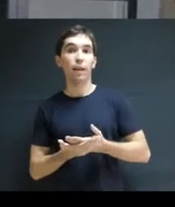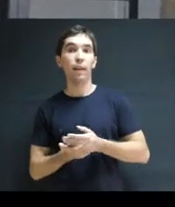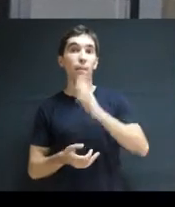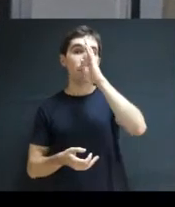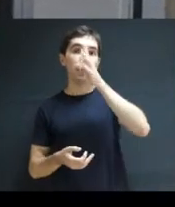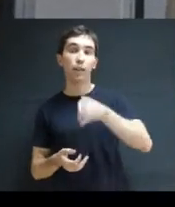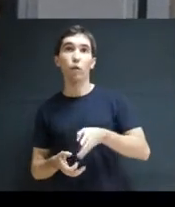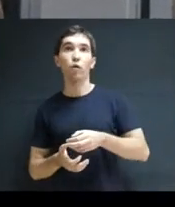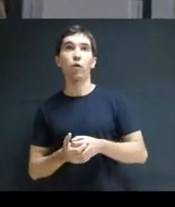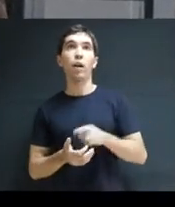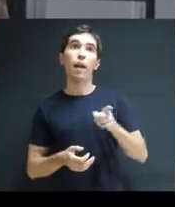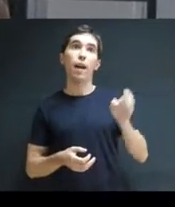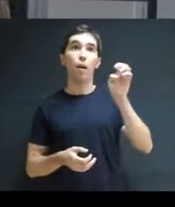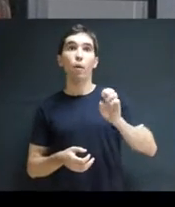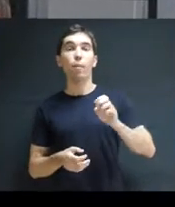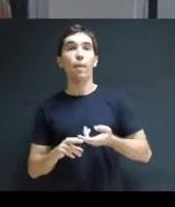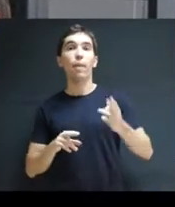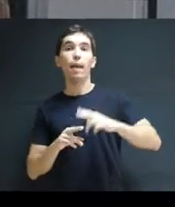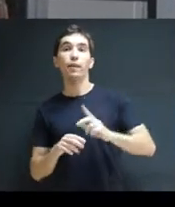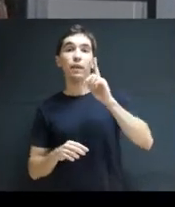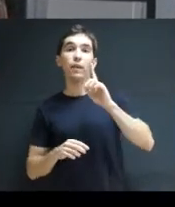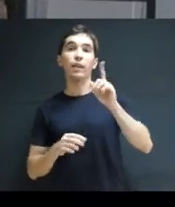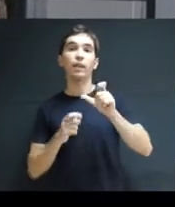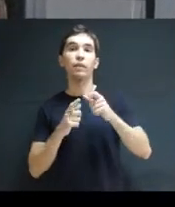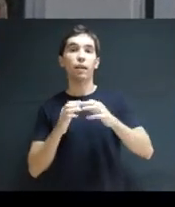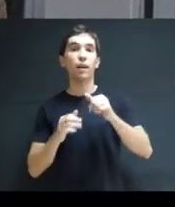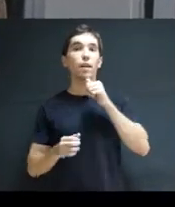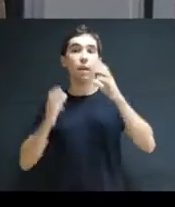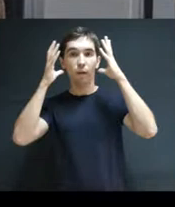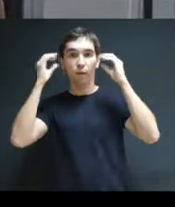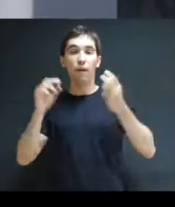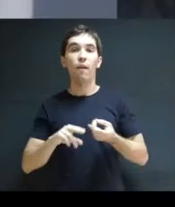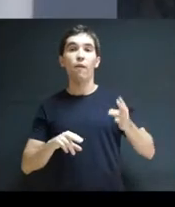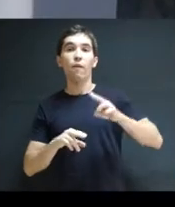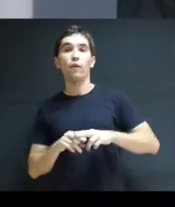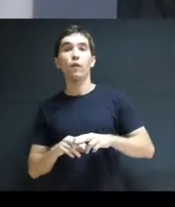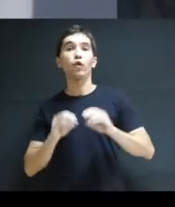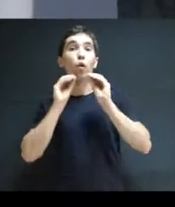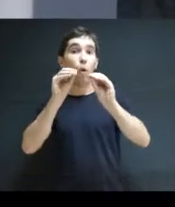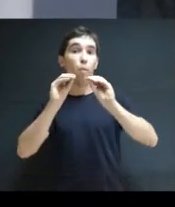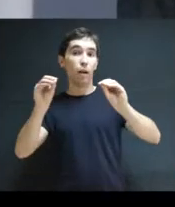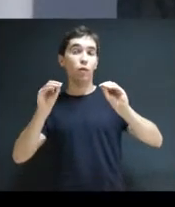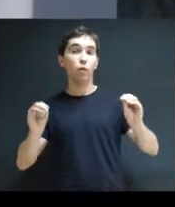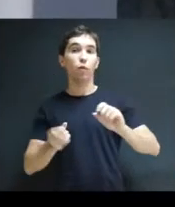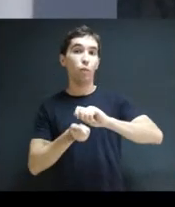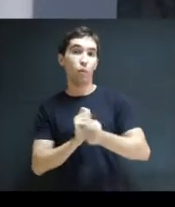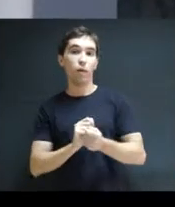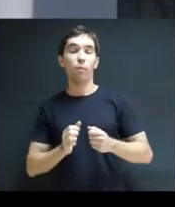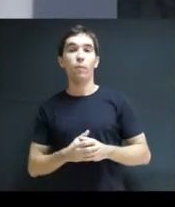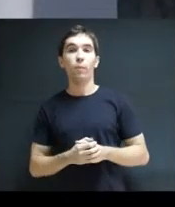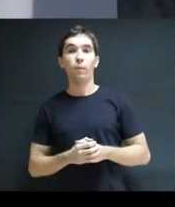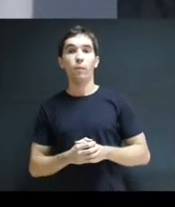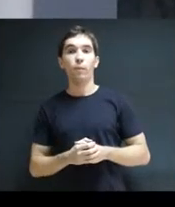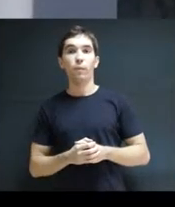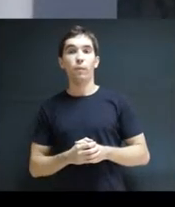u korijenu, a Europa, posebice Sjeverna Irska i Nizozemska, naglasak daju na obrazovnom okviru.